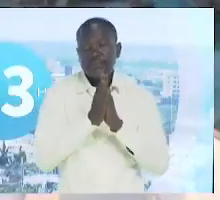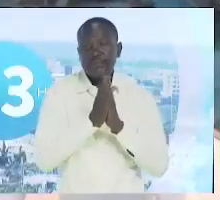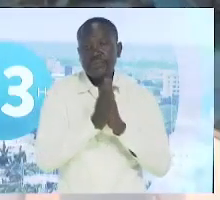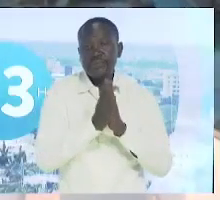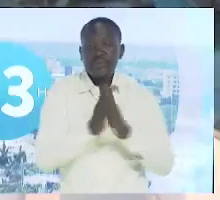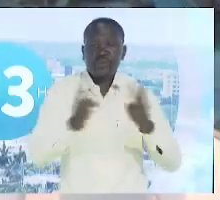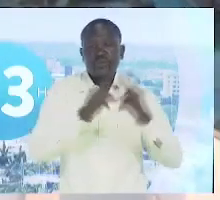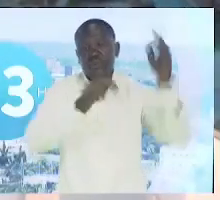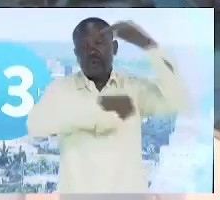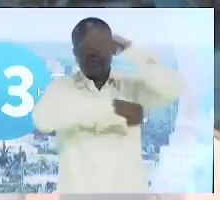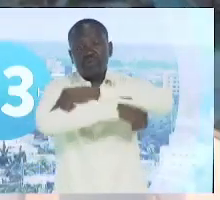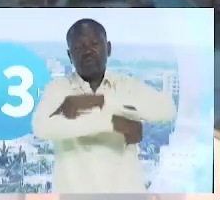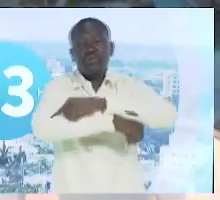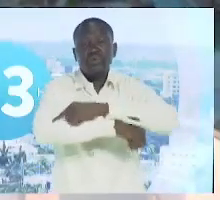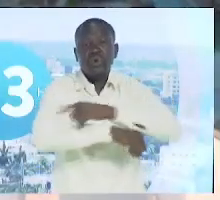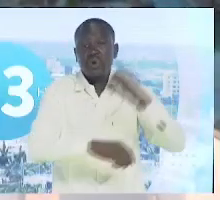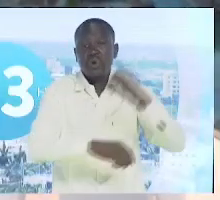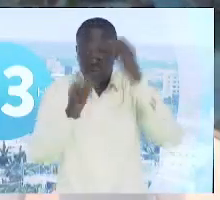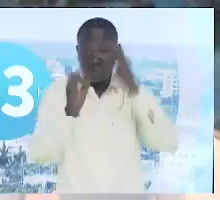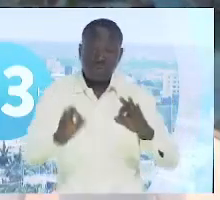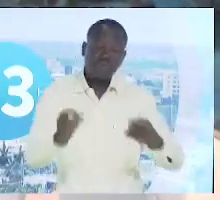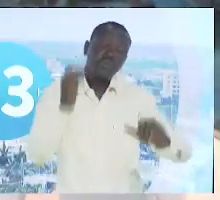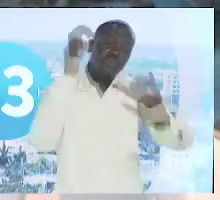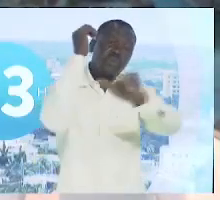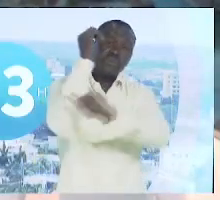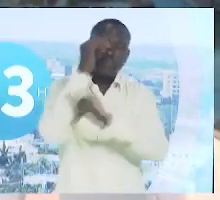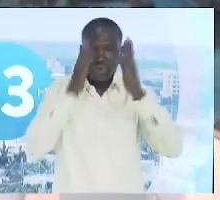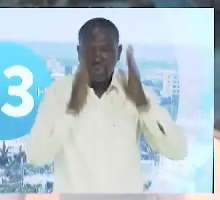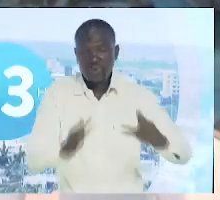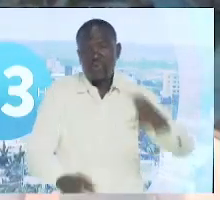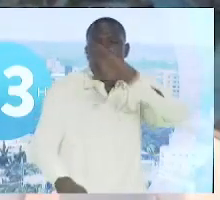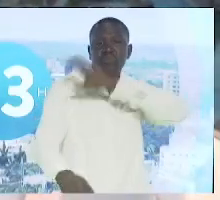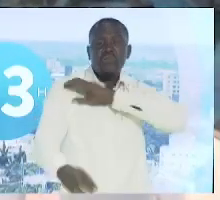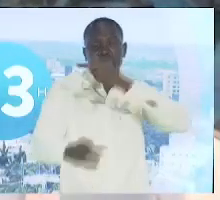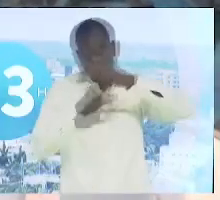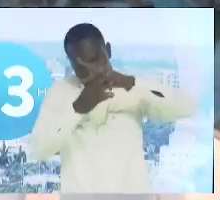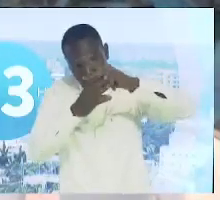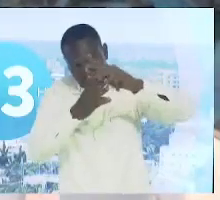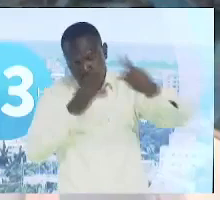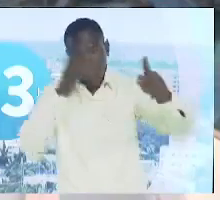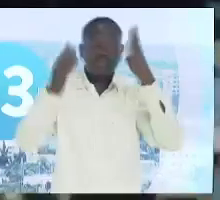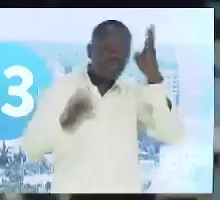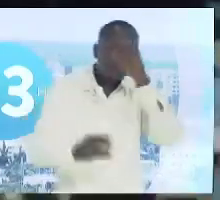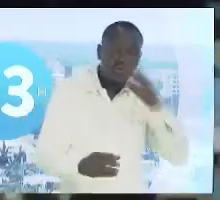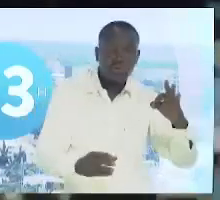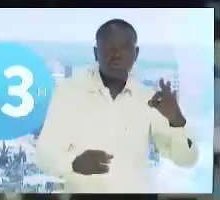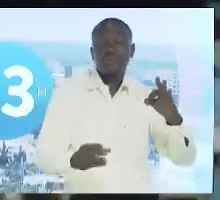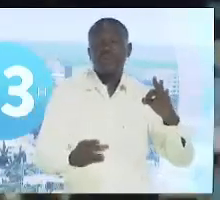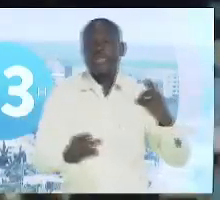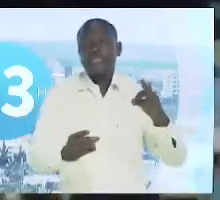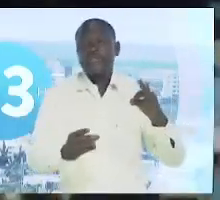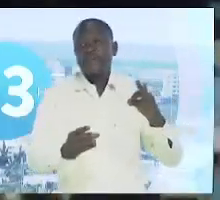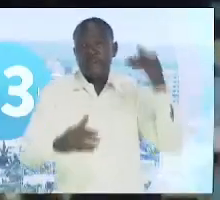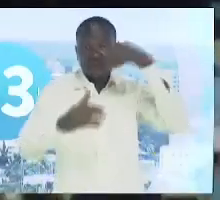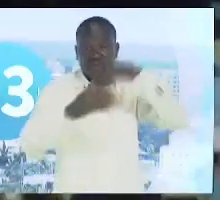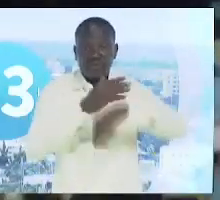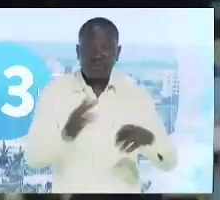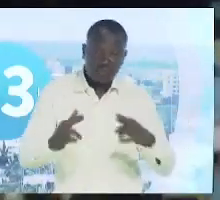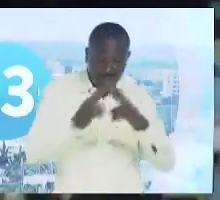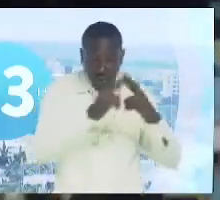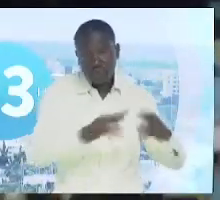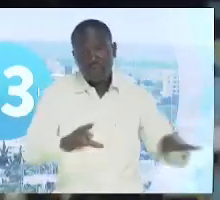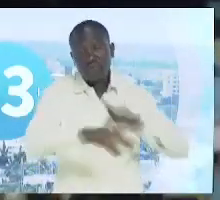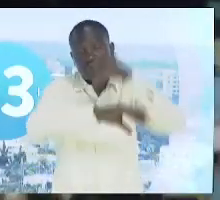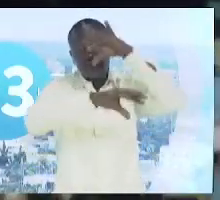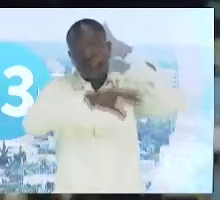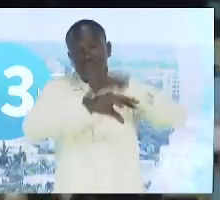Les journées d'engagement patriotique et de participation citoyenne du Burkina au sein des collectivités territoriales,